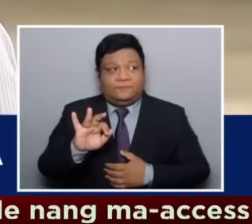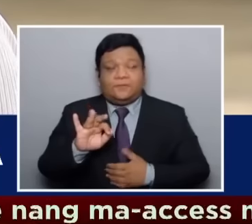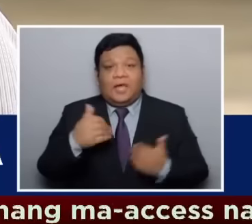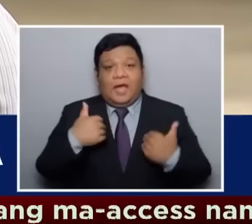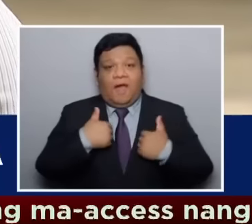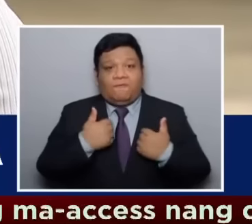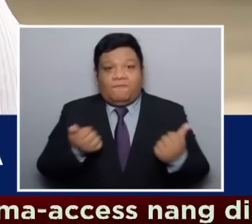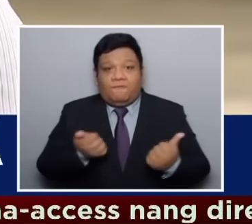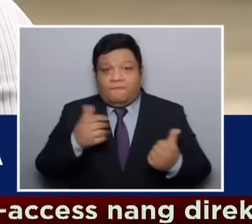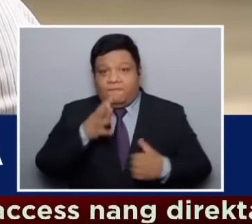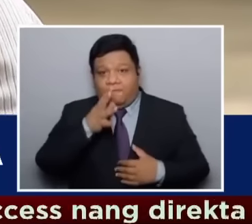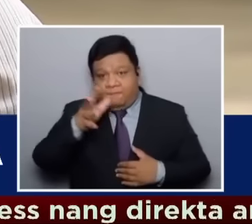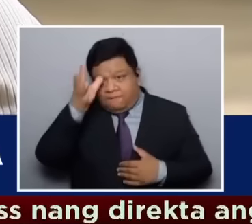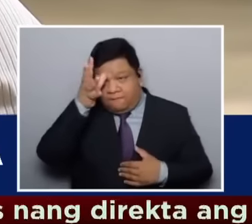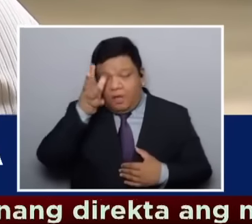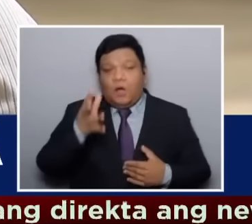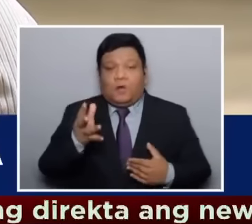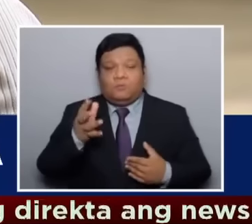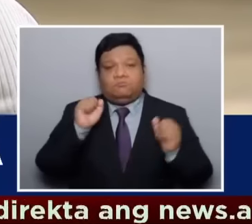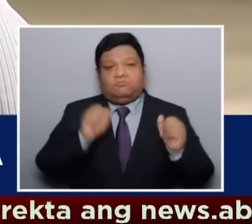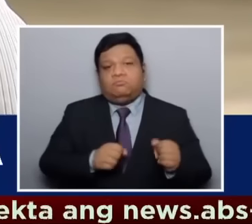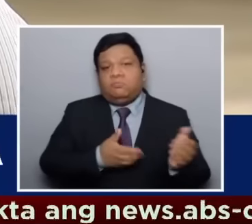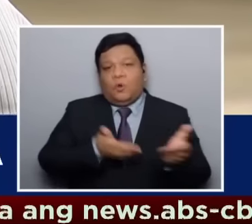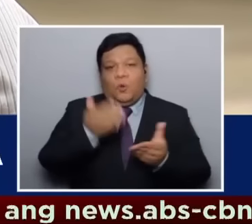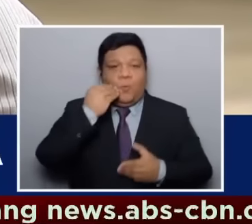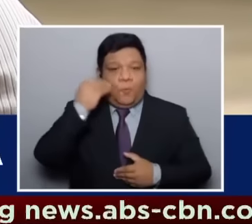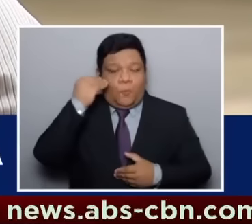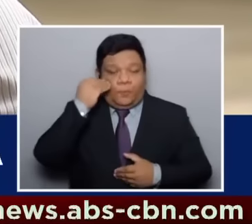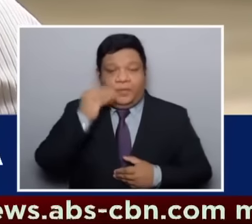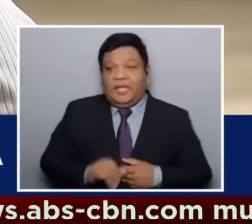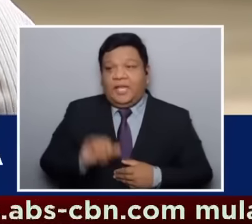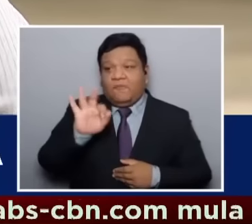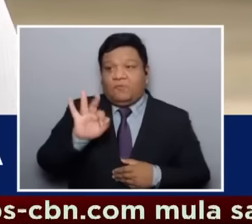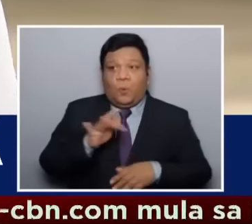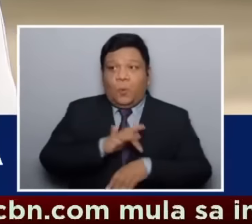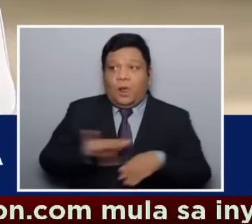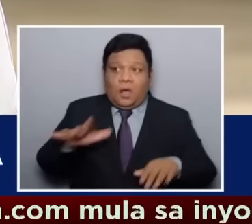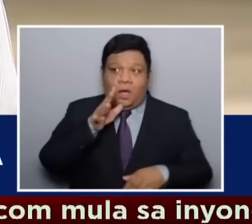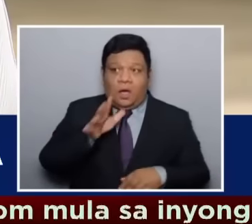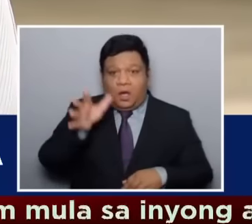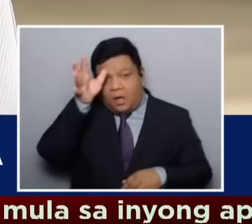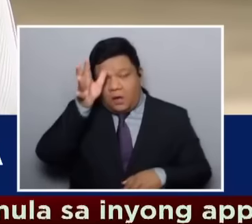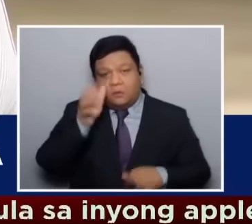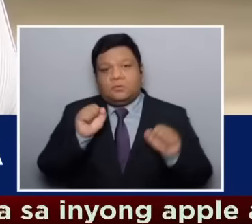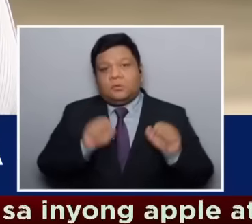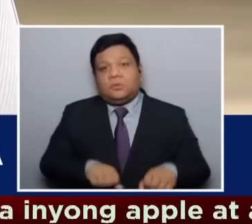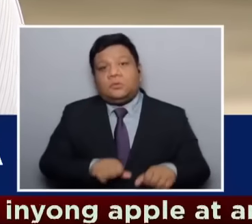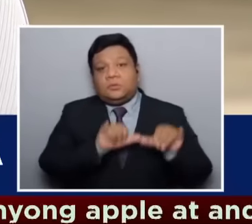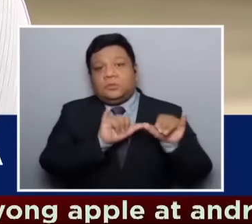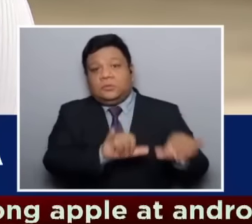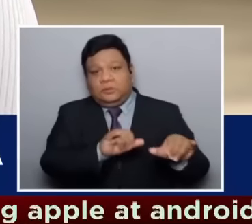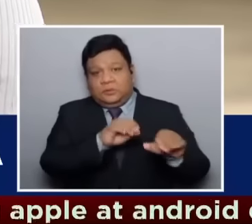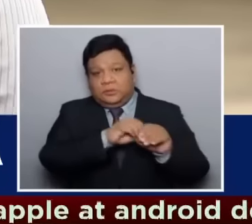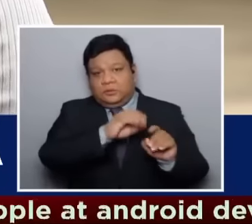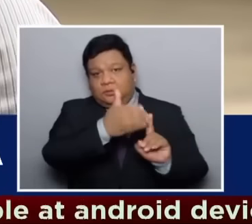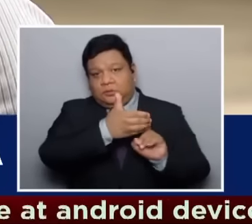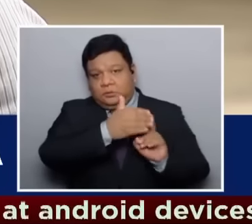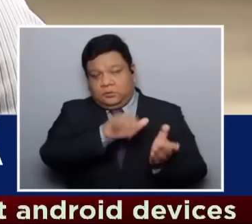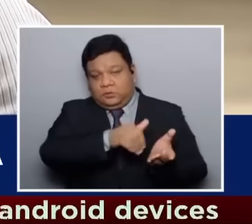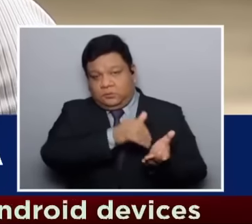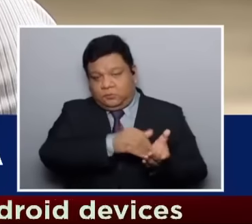po pwede po nilang iuwi ang kanilang mga anak. Pero if ever po naman nawala, they can still stay sa isolation room. And